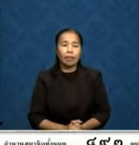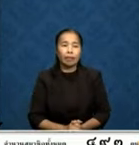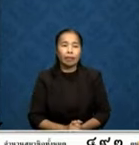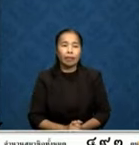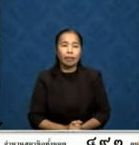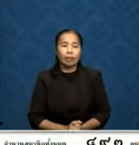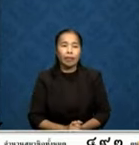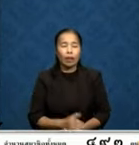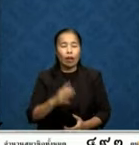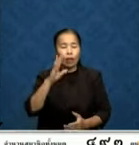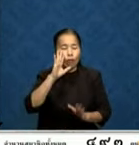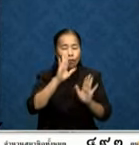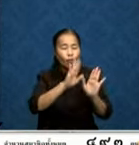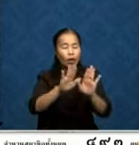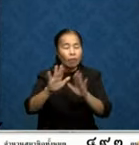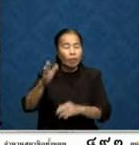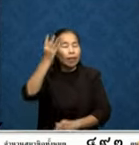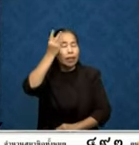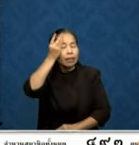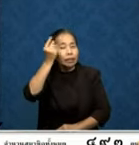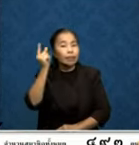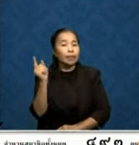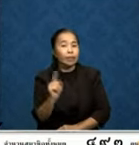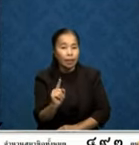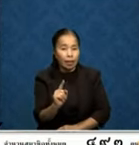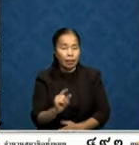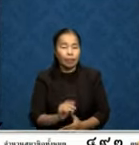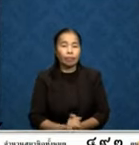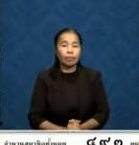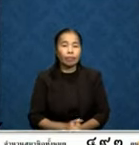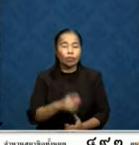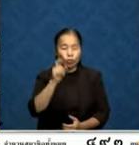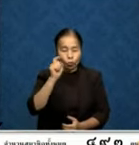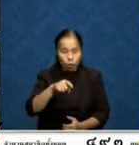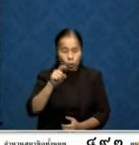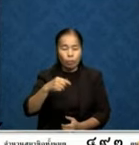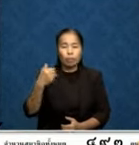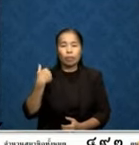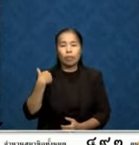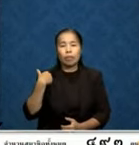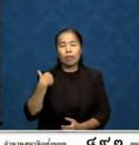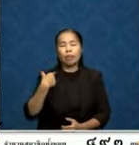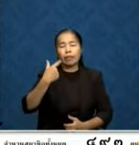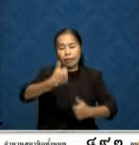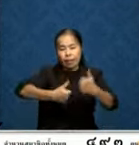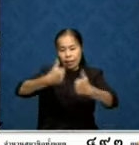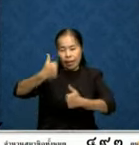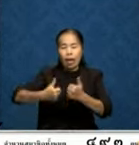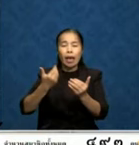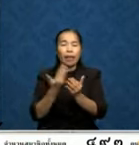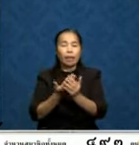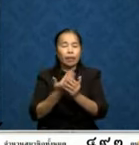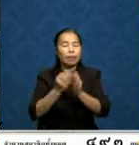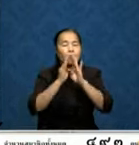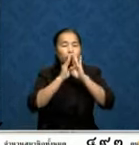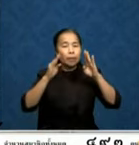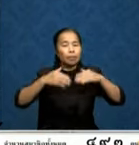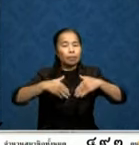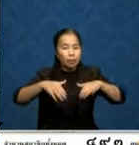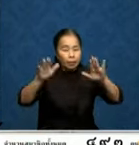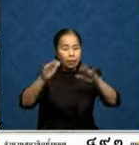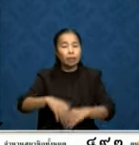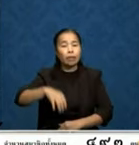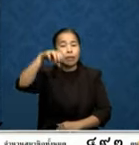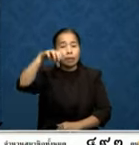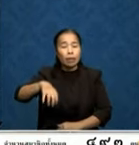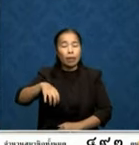ส่วนข้อสังเกตที่ผมอยากจะฝากไว้แน่นอนครับก็คือควรจะมีการเปิดแข่งขันราคานะครับและเปิดให้รัฐวิสาหกิจเนี่ย